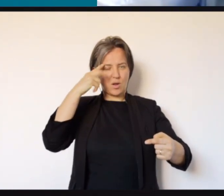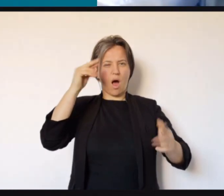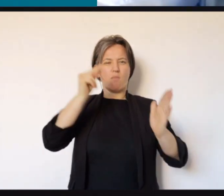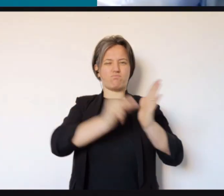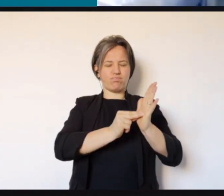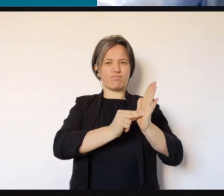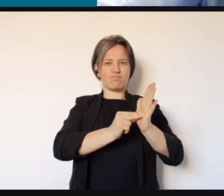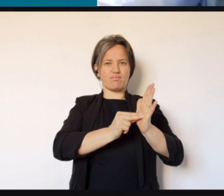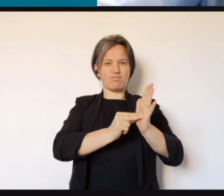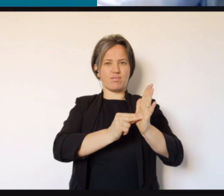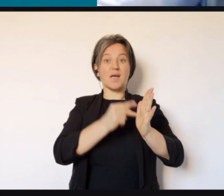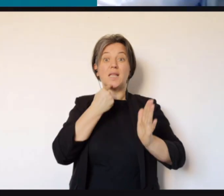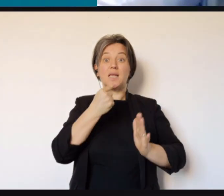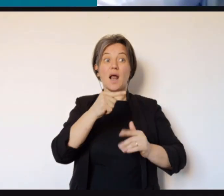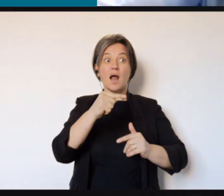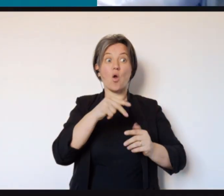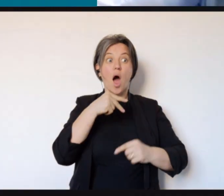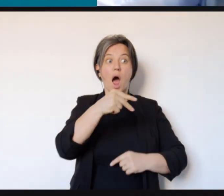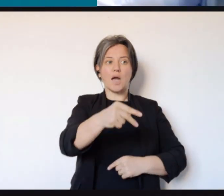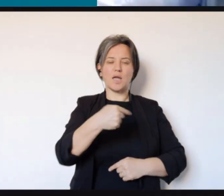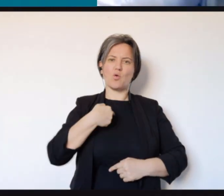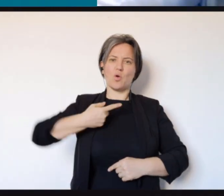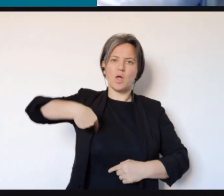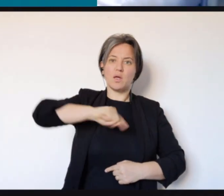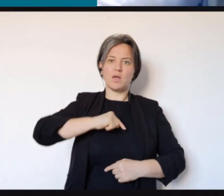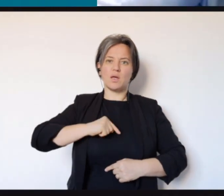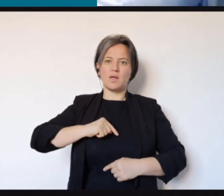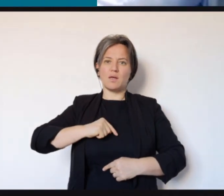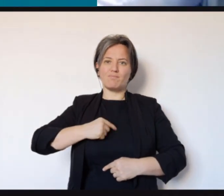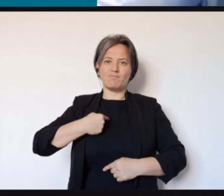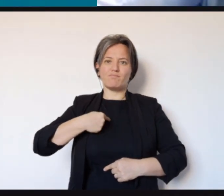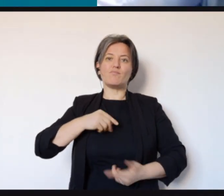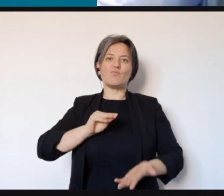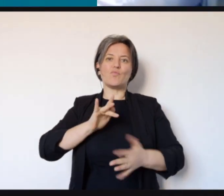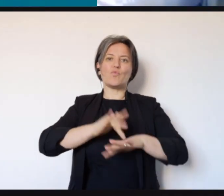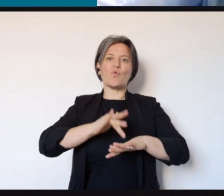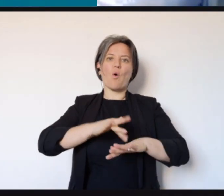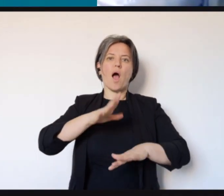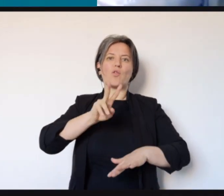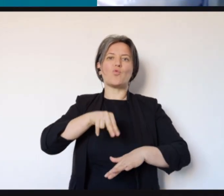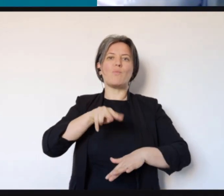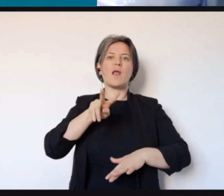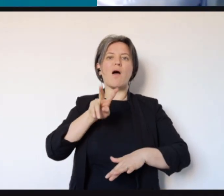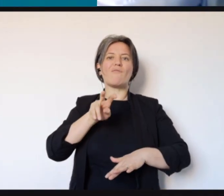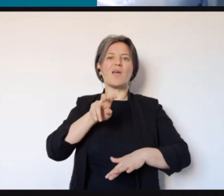tra qualche anno: noi siamo quelli del 2020,